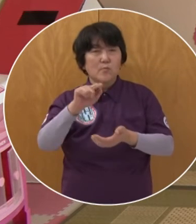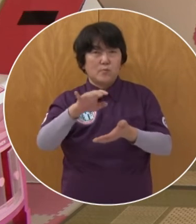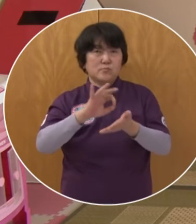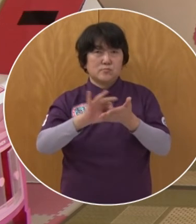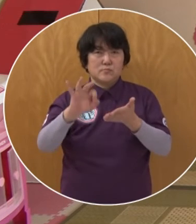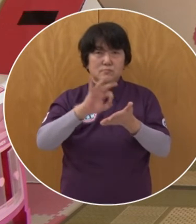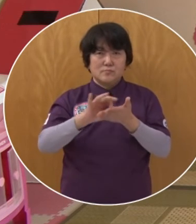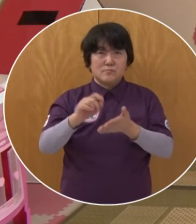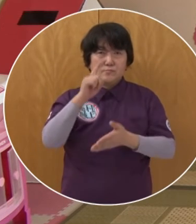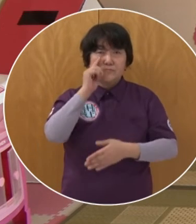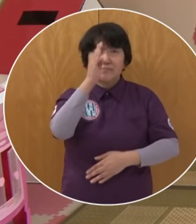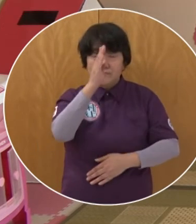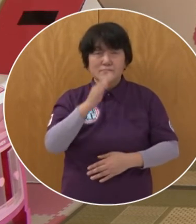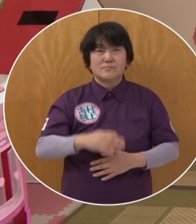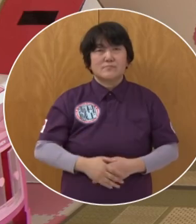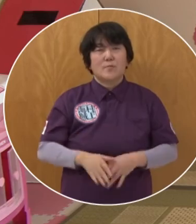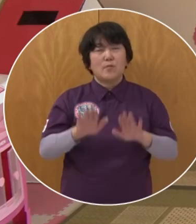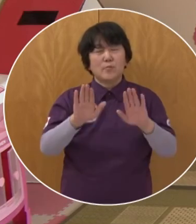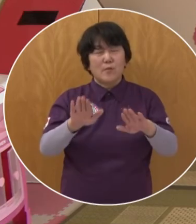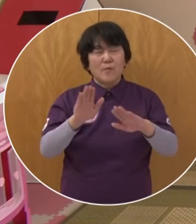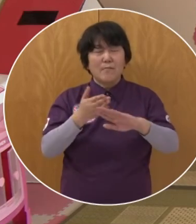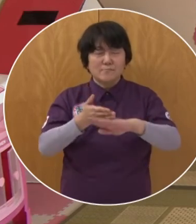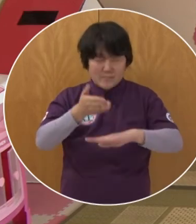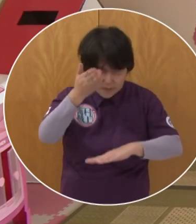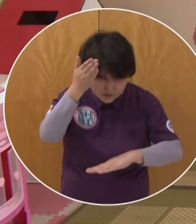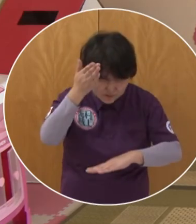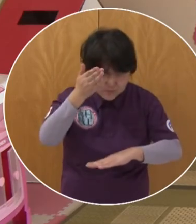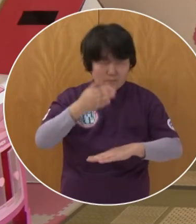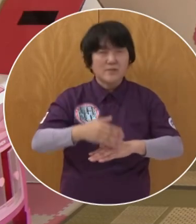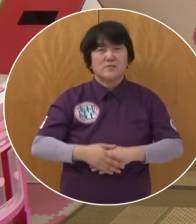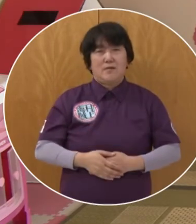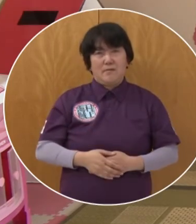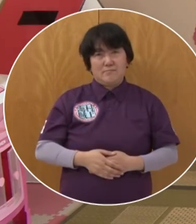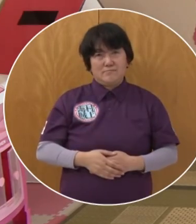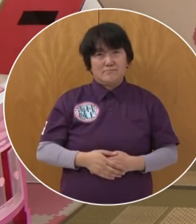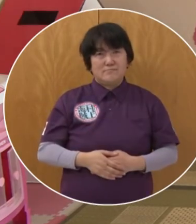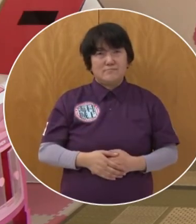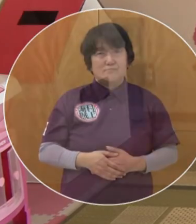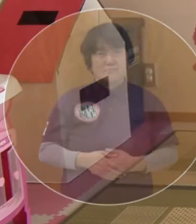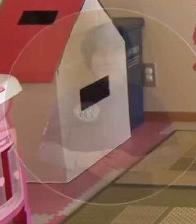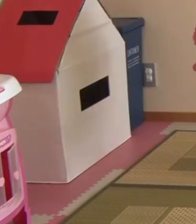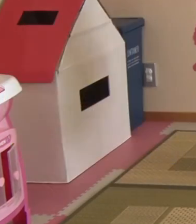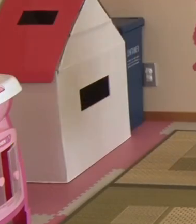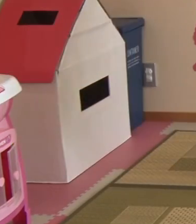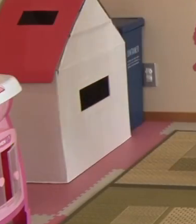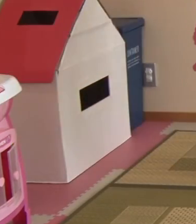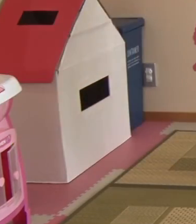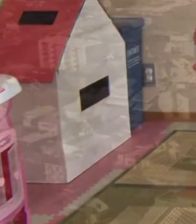してみてください。京先生、今日はありがとうございました。 ありがとうございました。